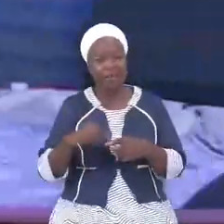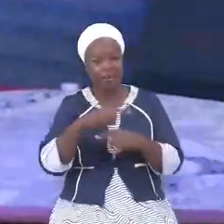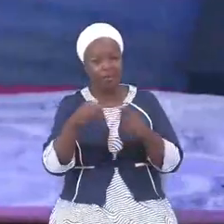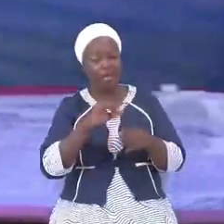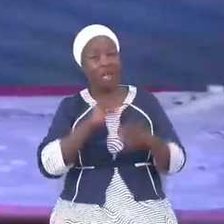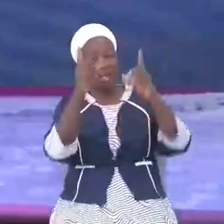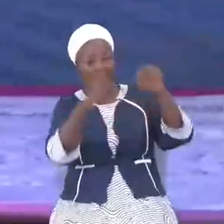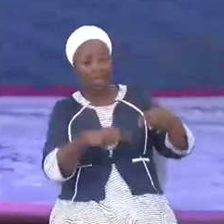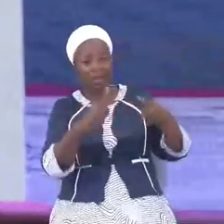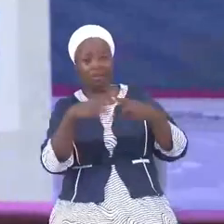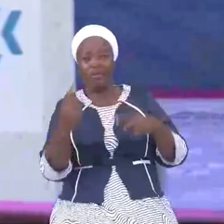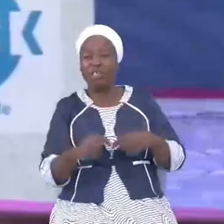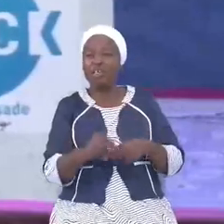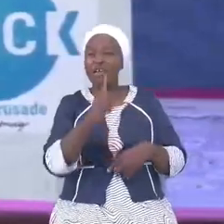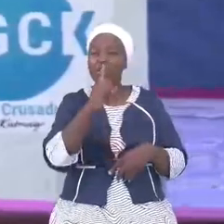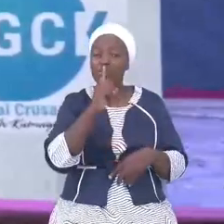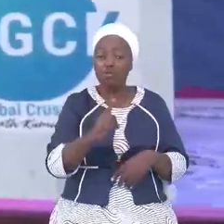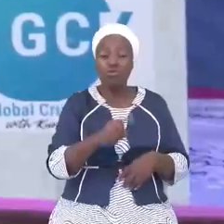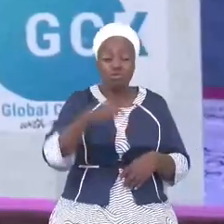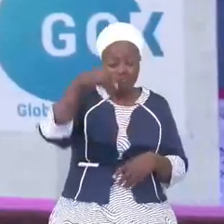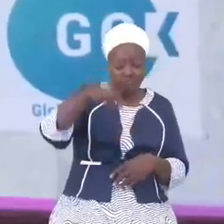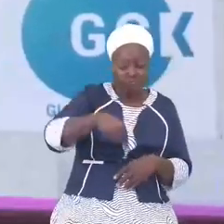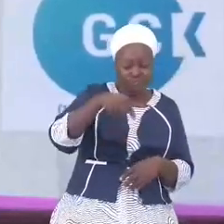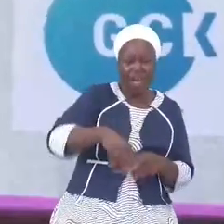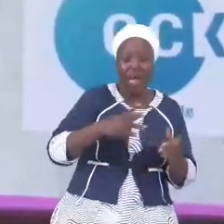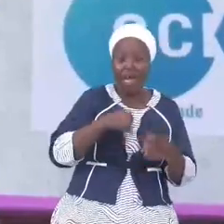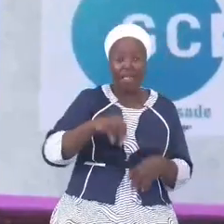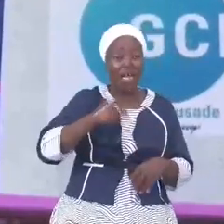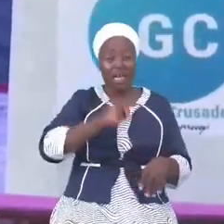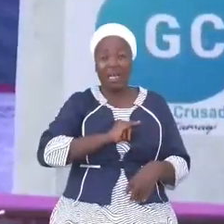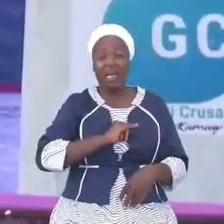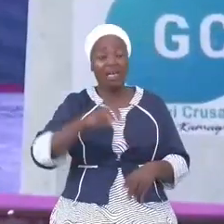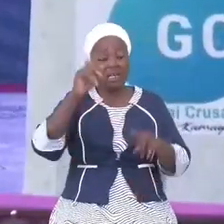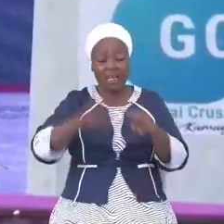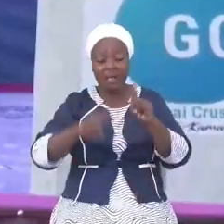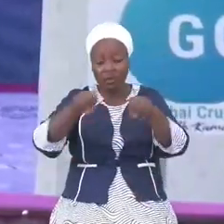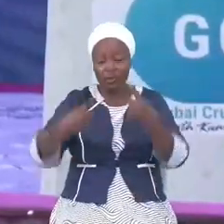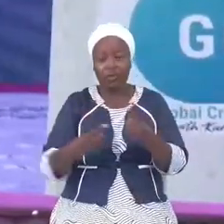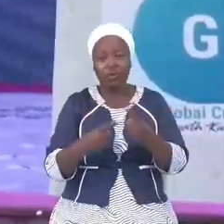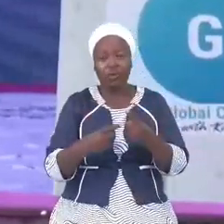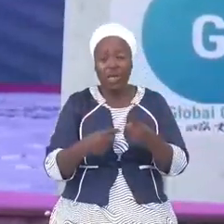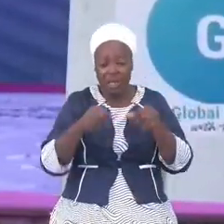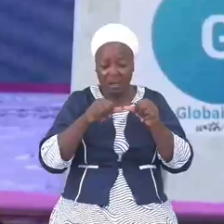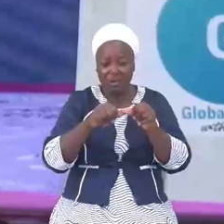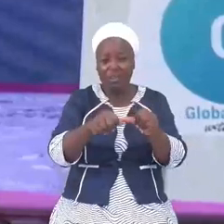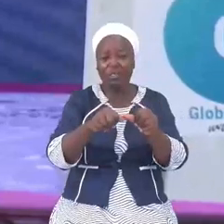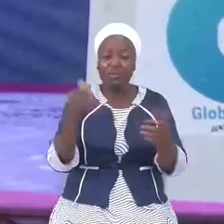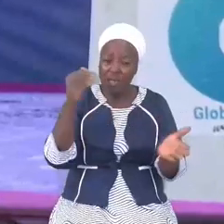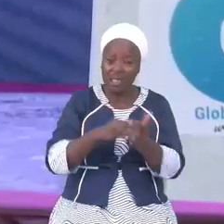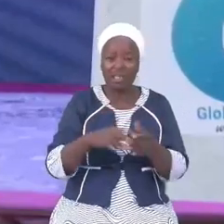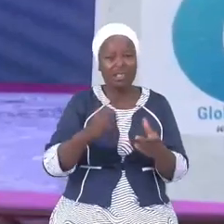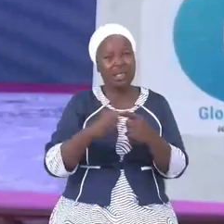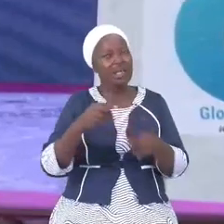Quand je suis venu à la fin et je ne pouvais plus continuer, alors je me suis souvenu de